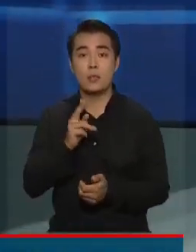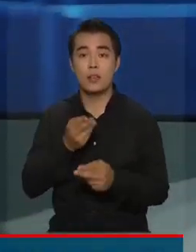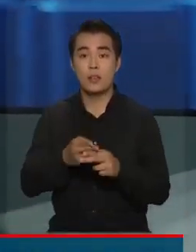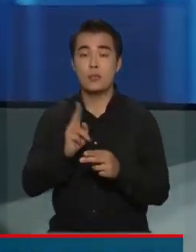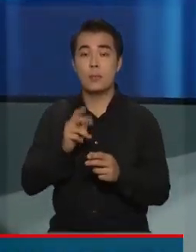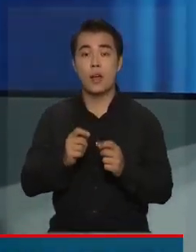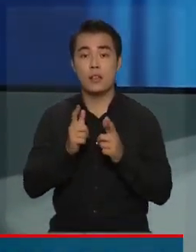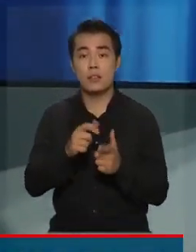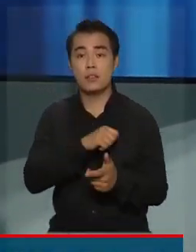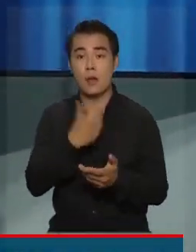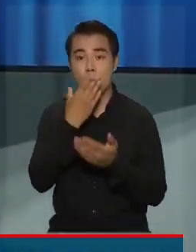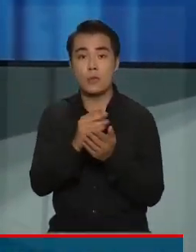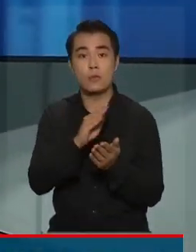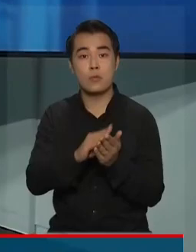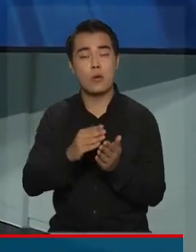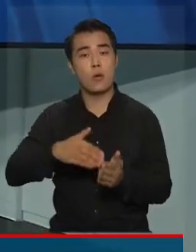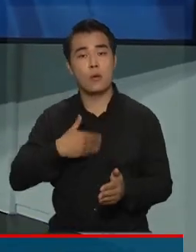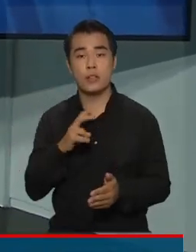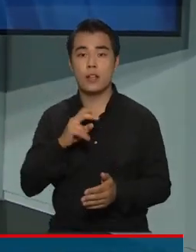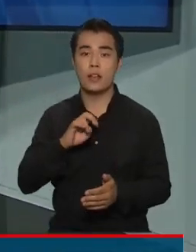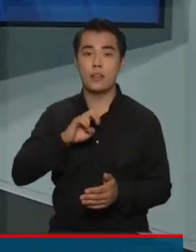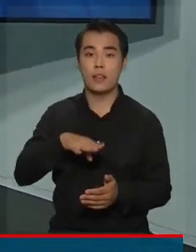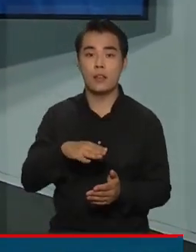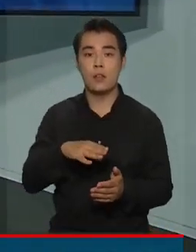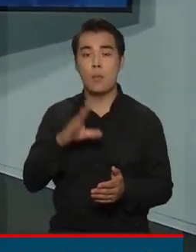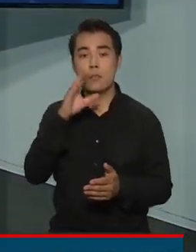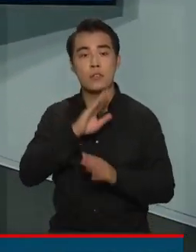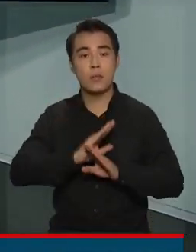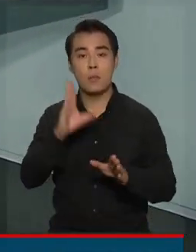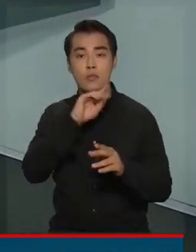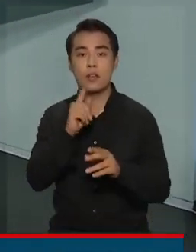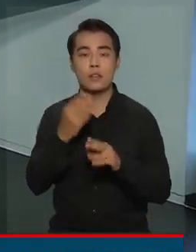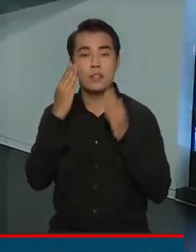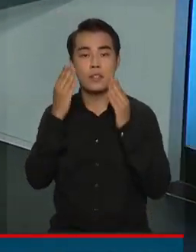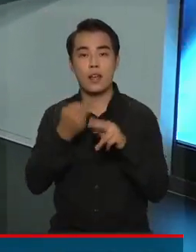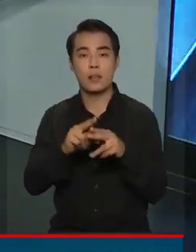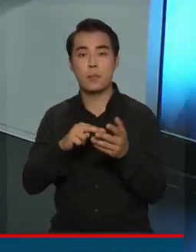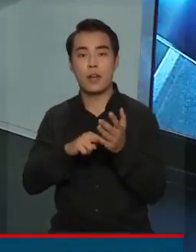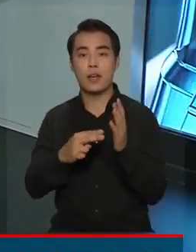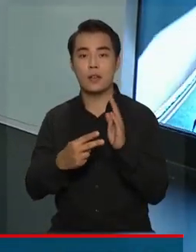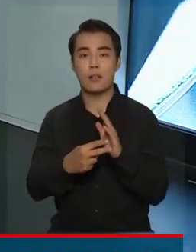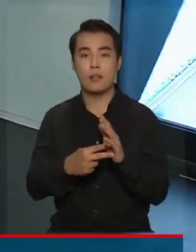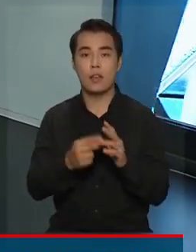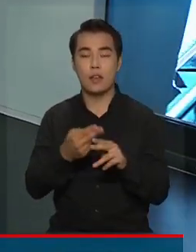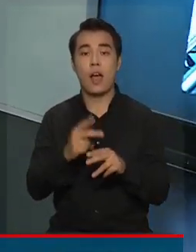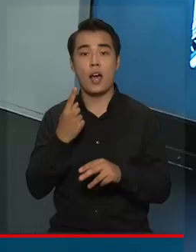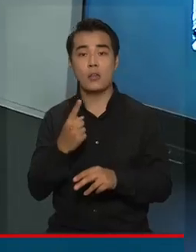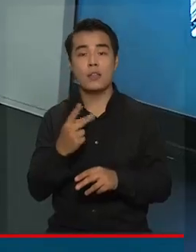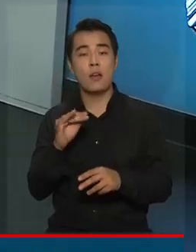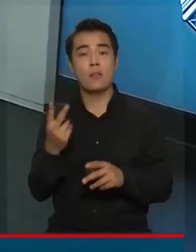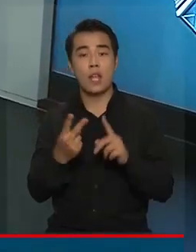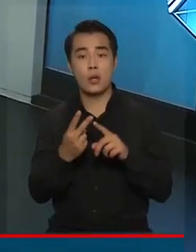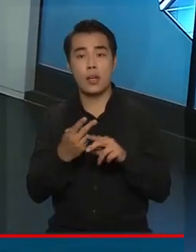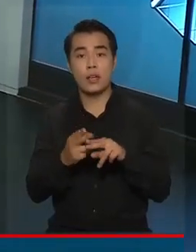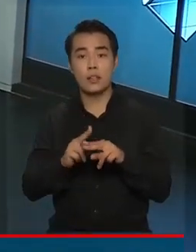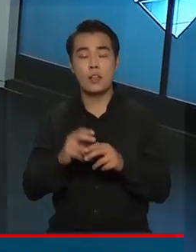рядовой пишет собственноручно, хочет или не хочет. Не может быть такого, чтобы он не знал об этом проекте. Понимаете, это одно. Второе.